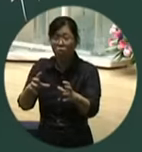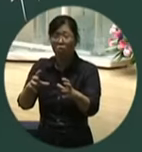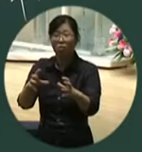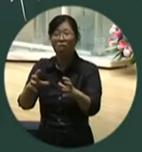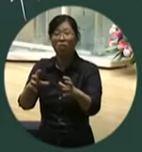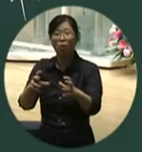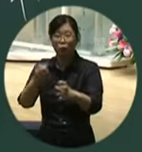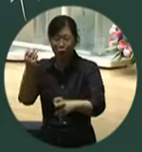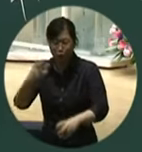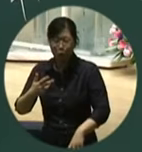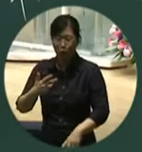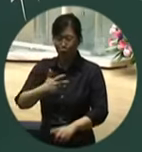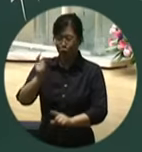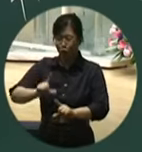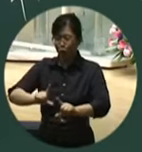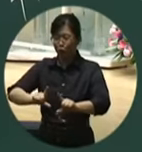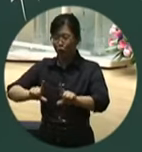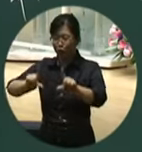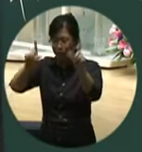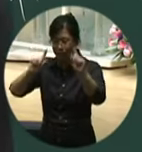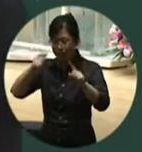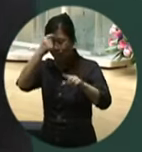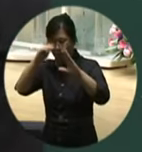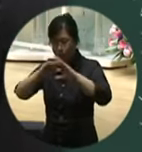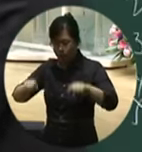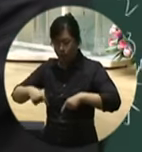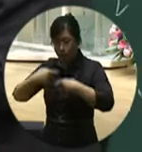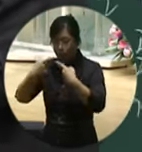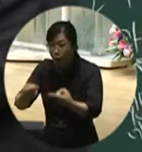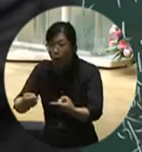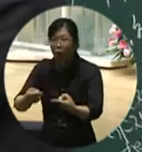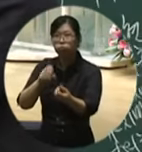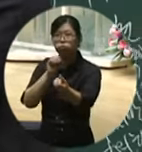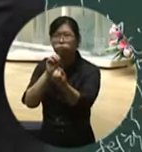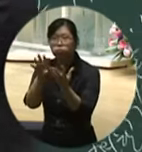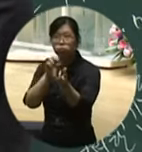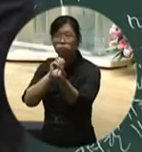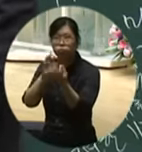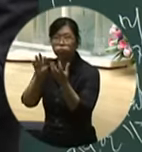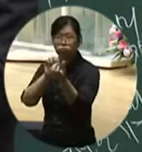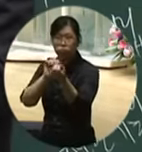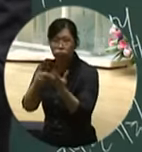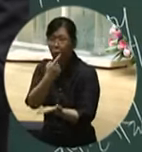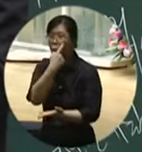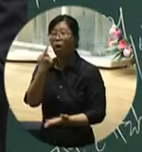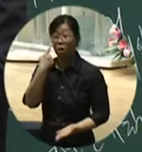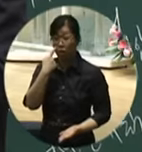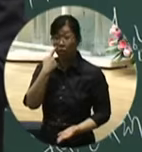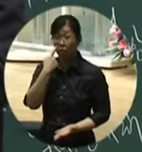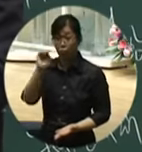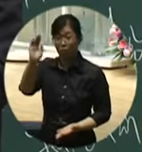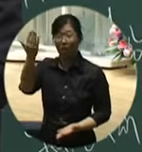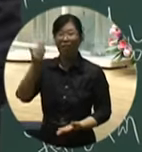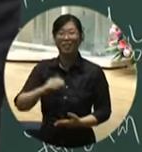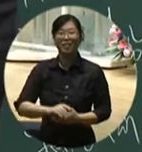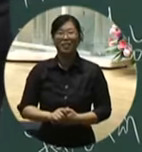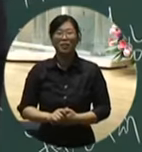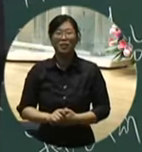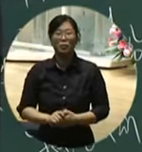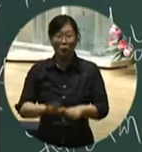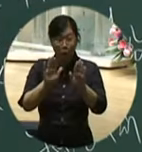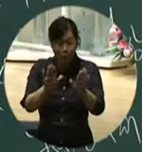모든 응답을 확인해라. And then on Sundays when you go to church, confirm all answers. 여러분 내일 예배하는 시간에 모든 영육